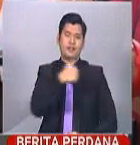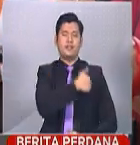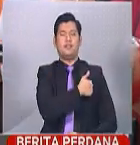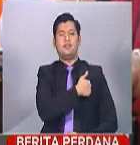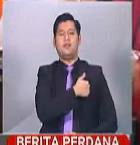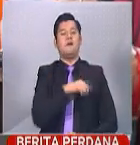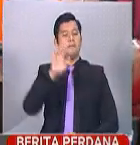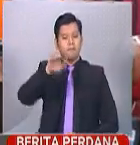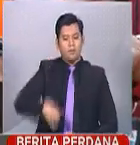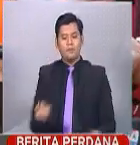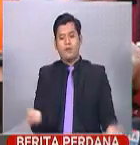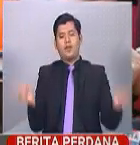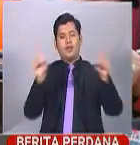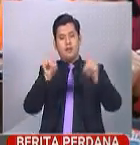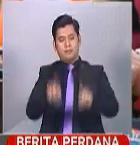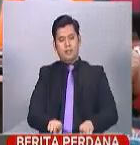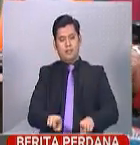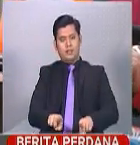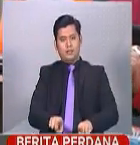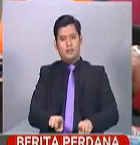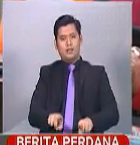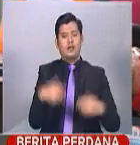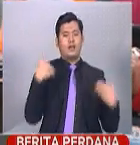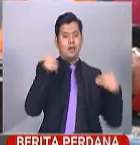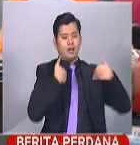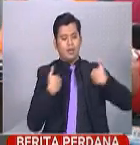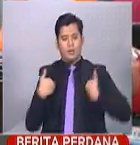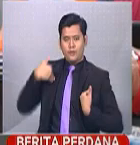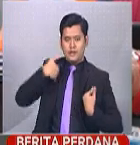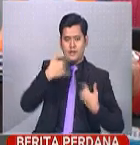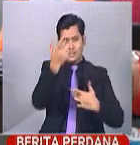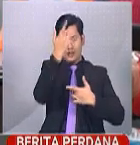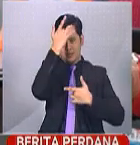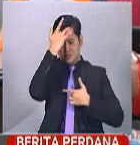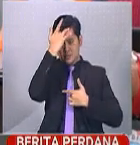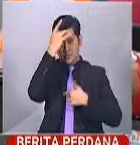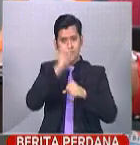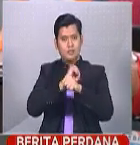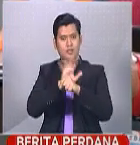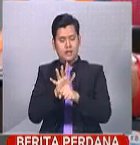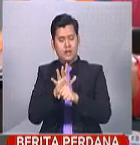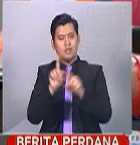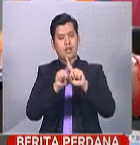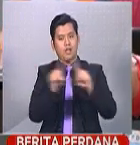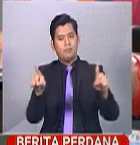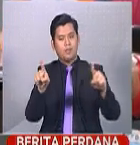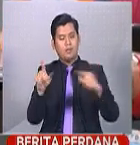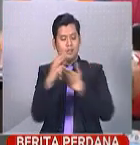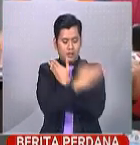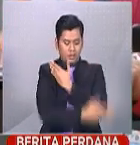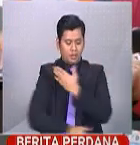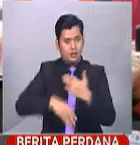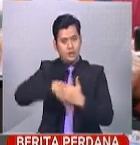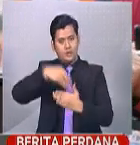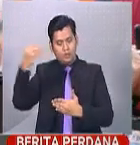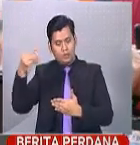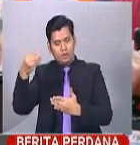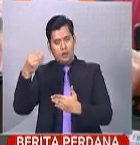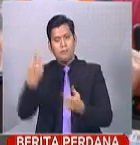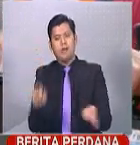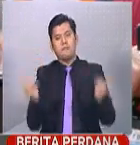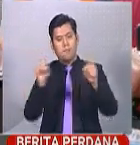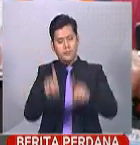hewan yang terlibat dengan komite ini tapi negara dua deh pokoknya berlaku di Hongkong